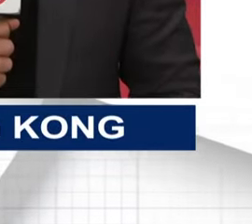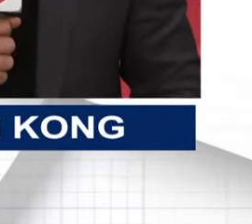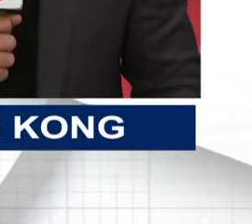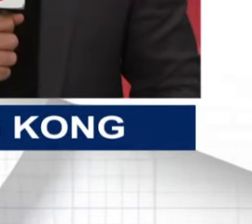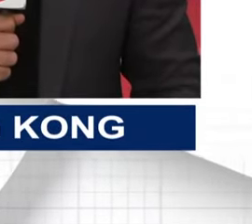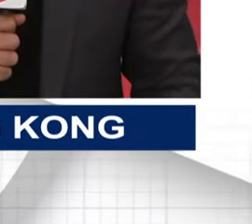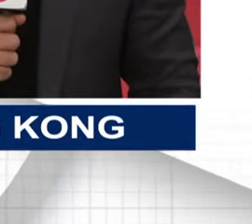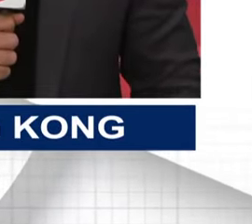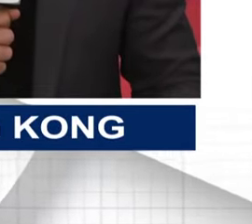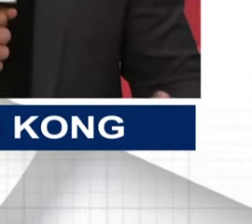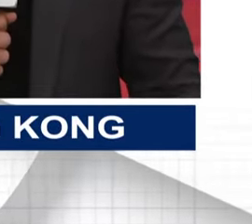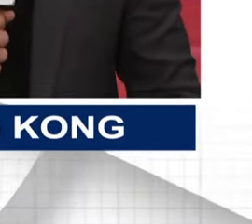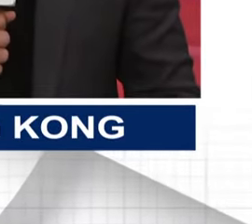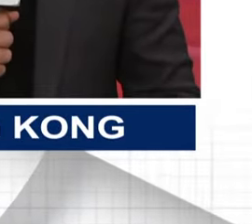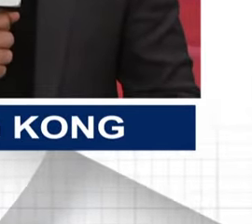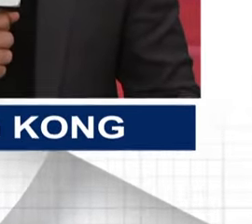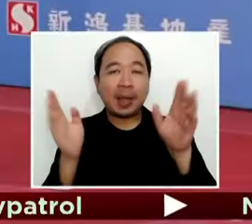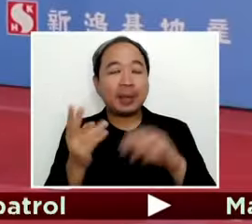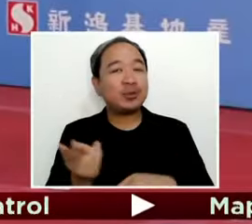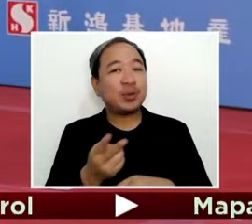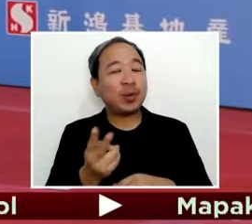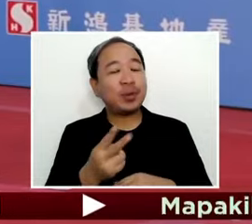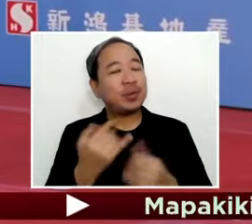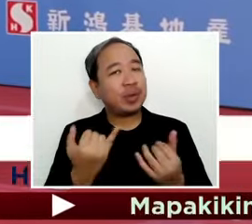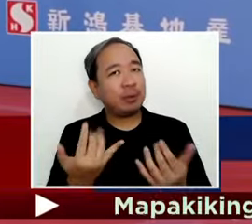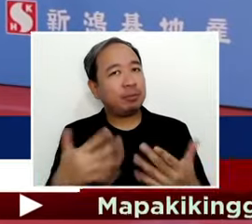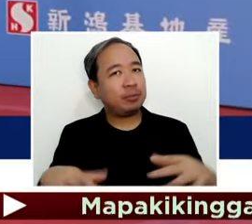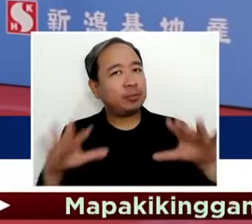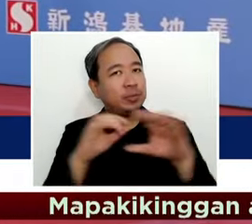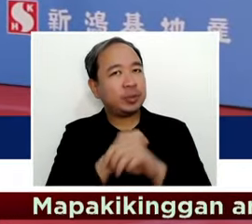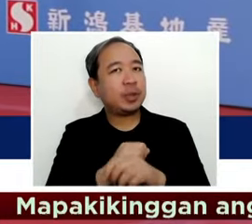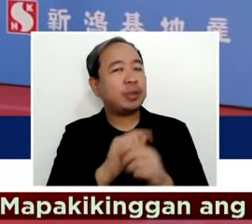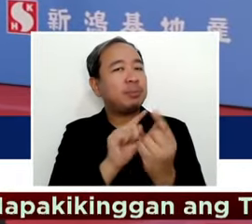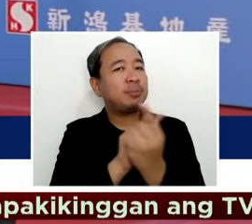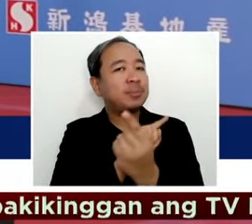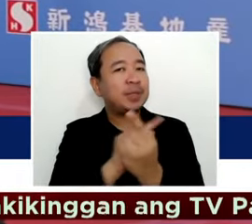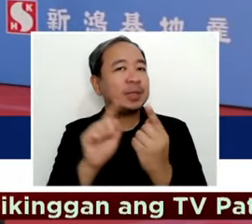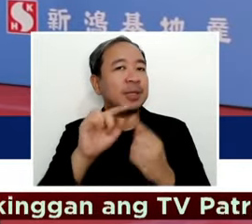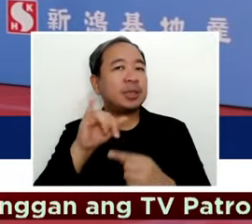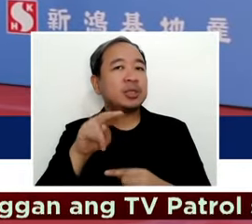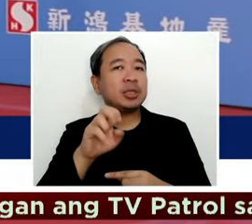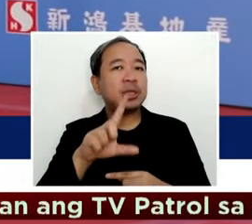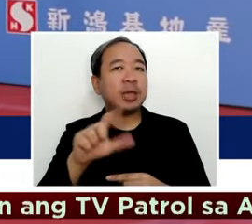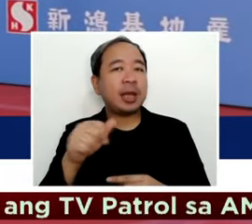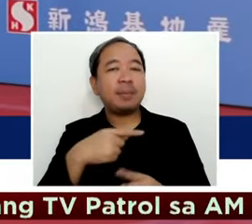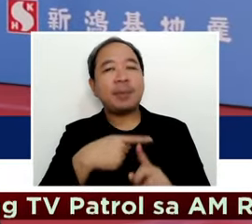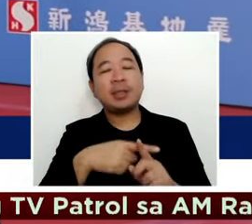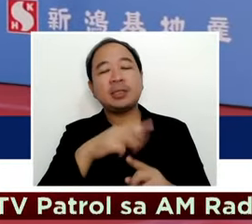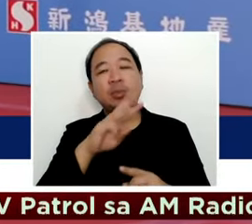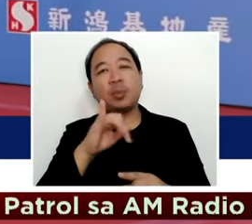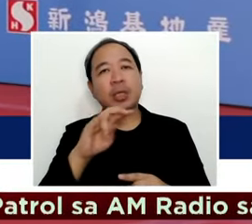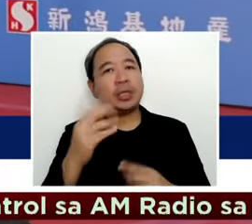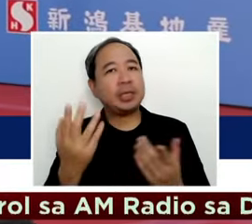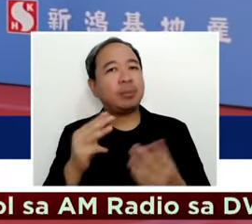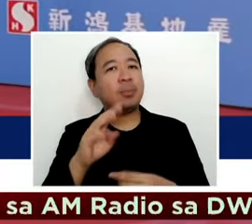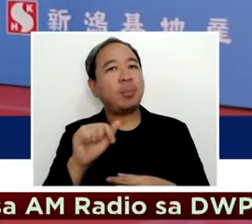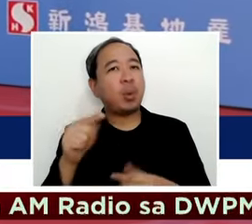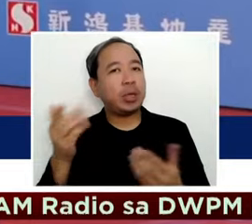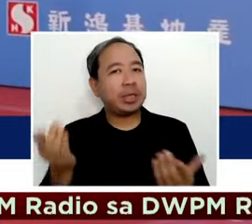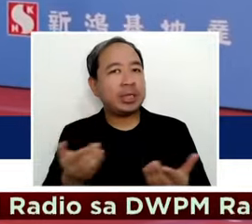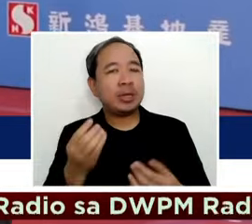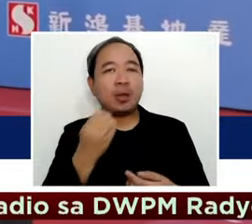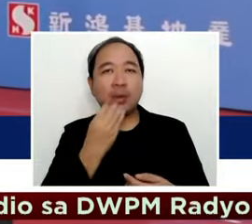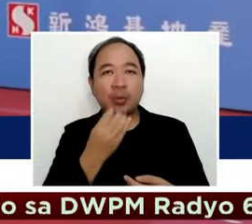Hi, Donnie and Belle. Alam niyo, katatapos lang ng meet and greet ni Janela at Win dito sa isang mall sa Hong Kong.